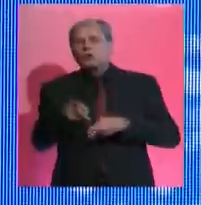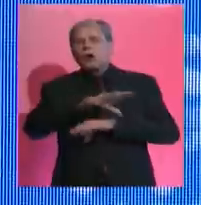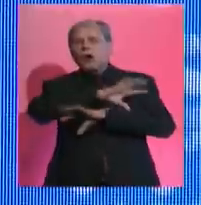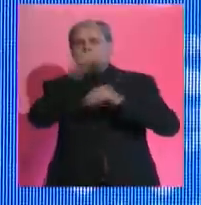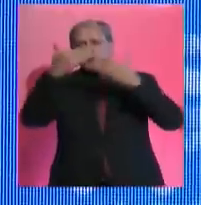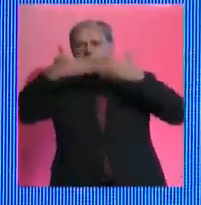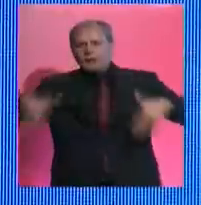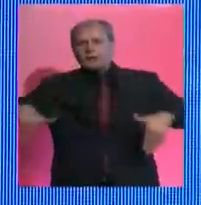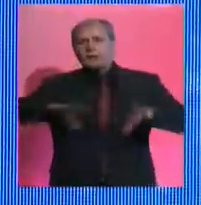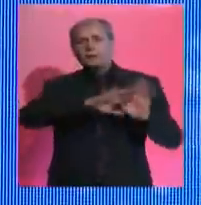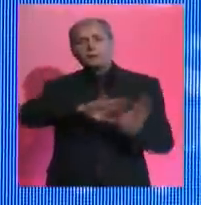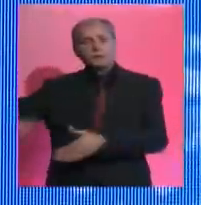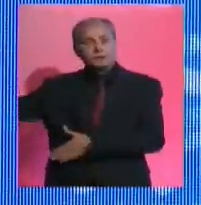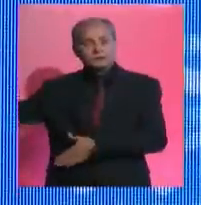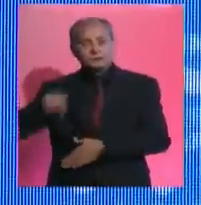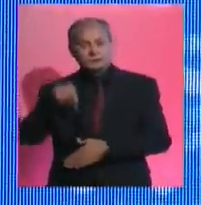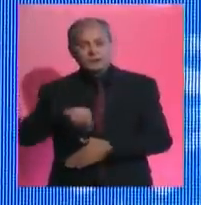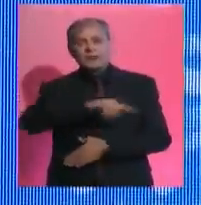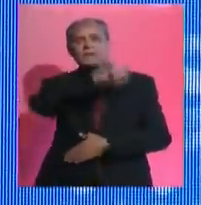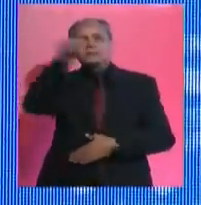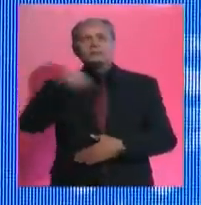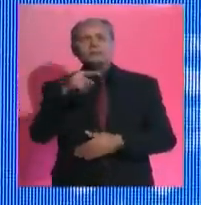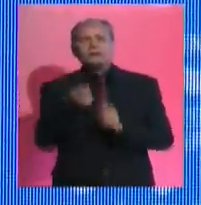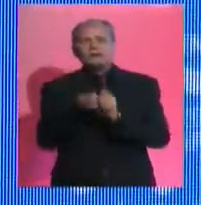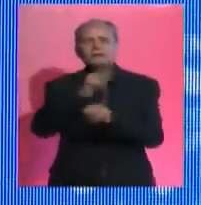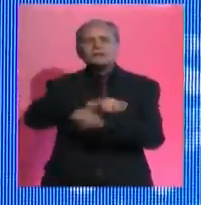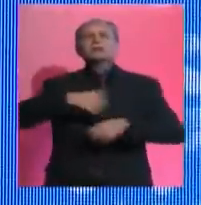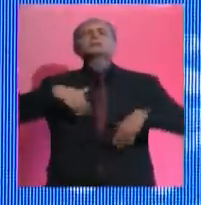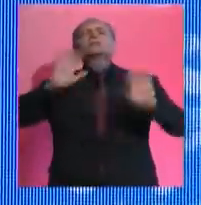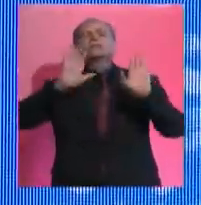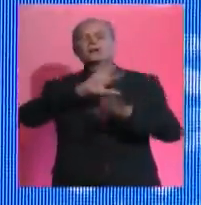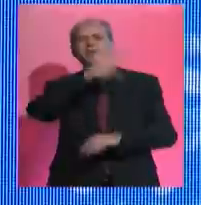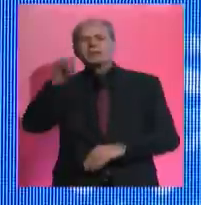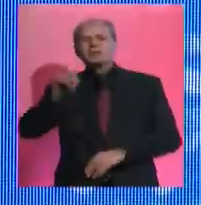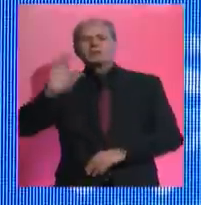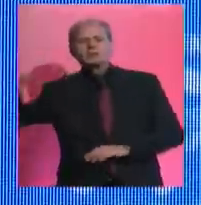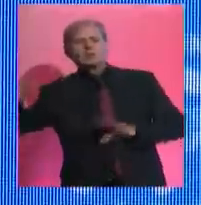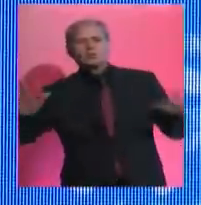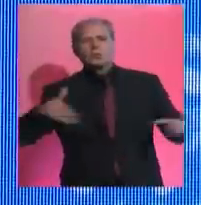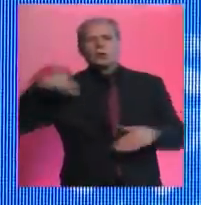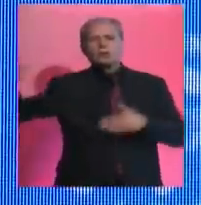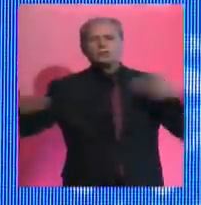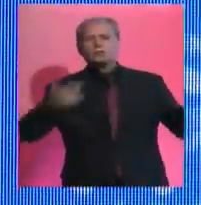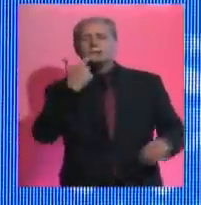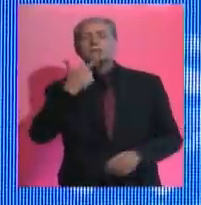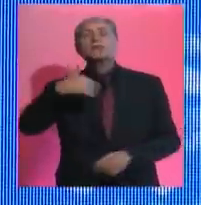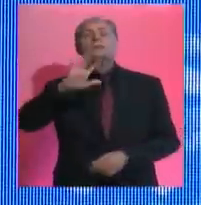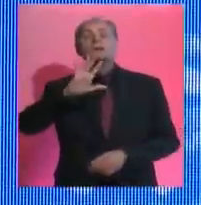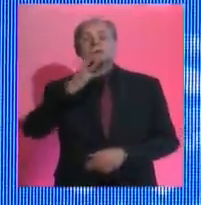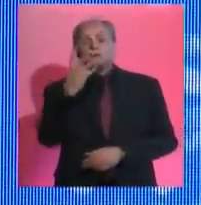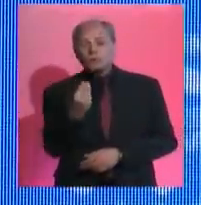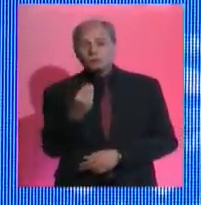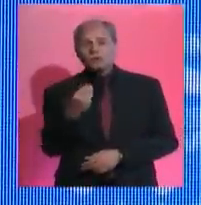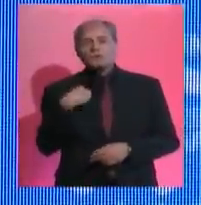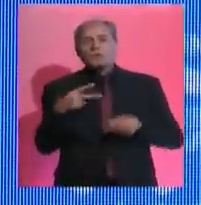bütün engellerin kaldırılmasının kimsenin ötekileştirilmek dediği kimsenin dışlanma the bir ülke olabilmemiz